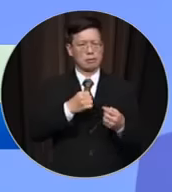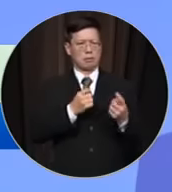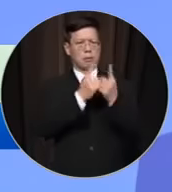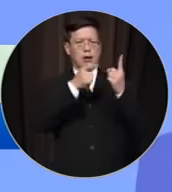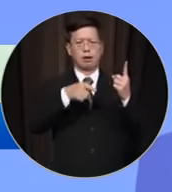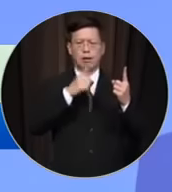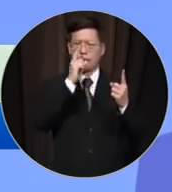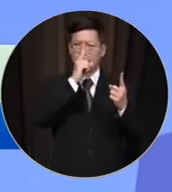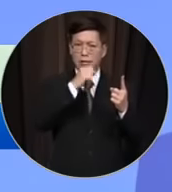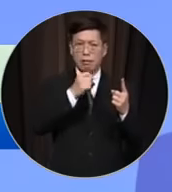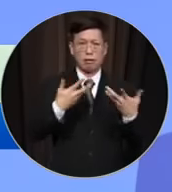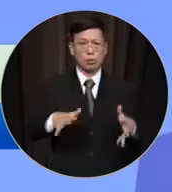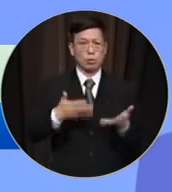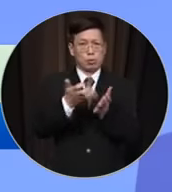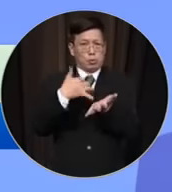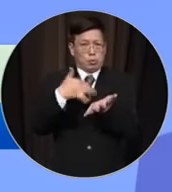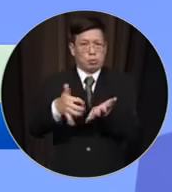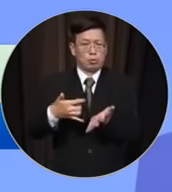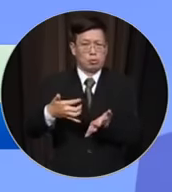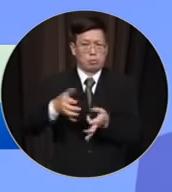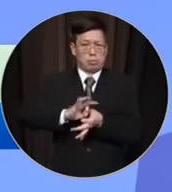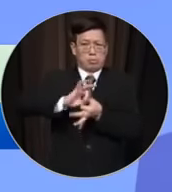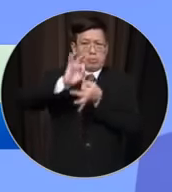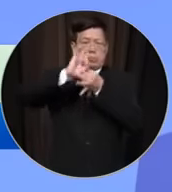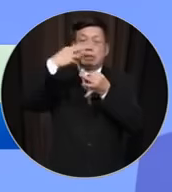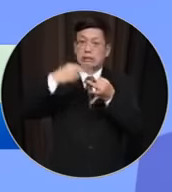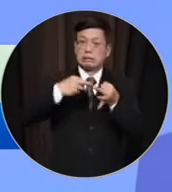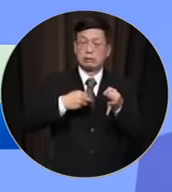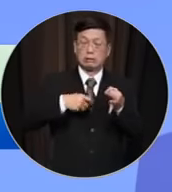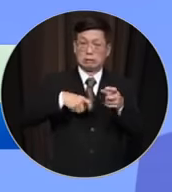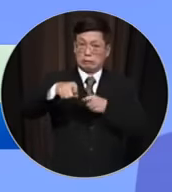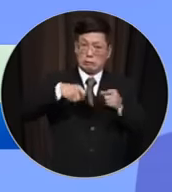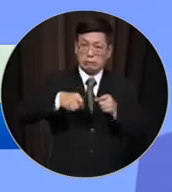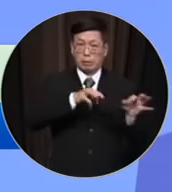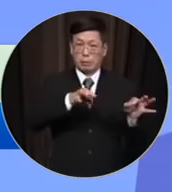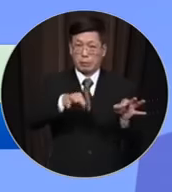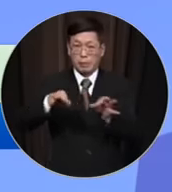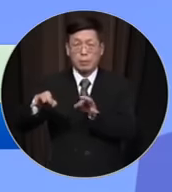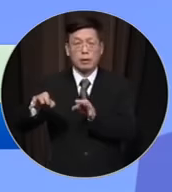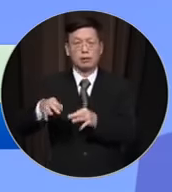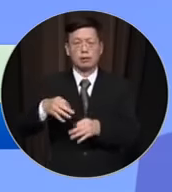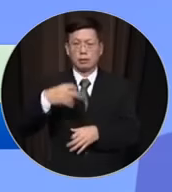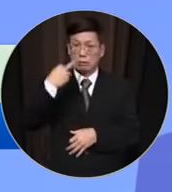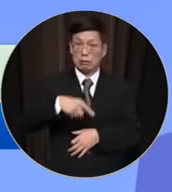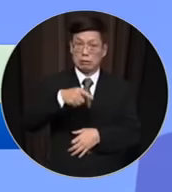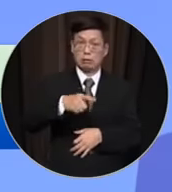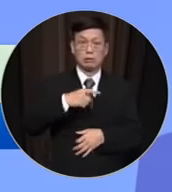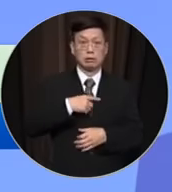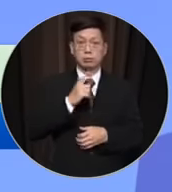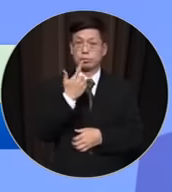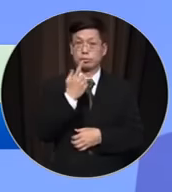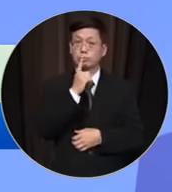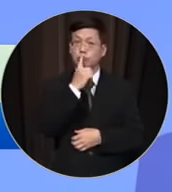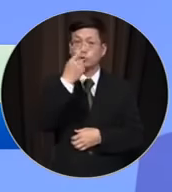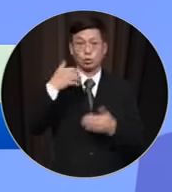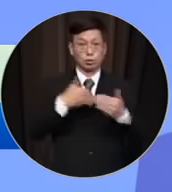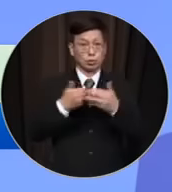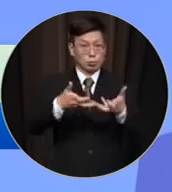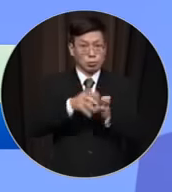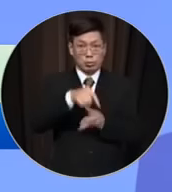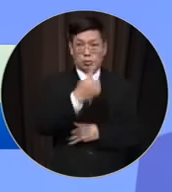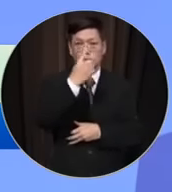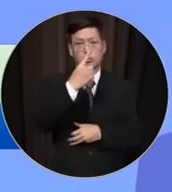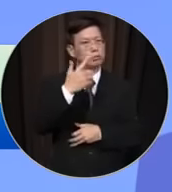子一再追加预算而且工程延宕的情况？而且这个情况也不是只有交通建